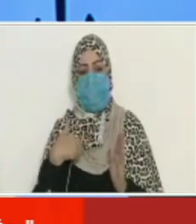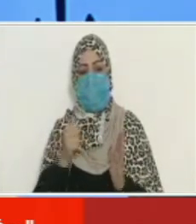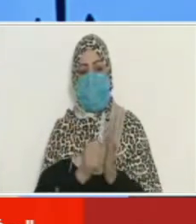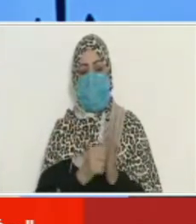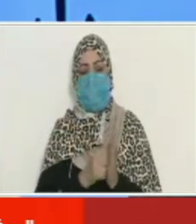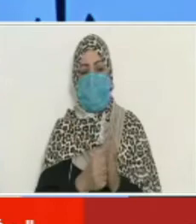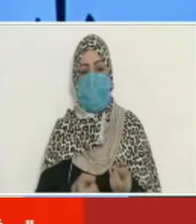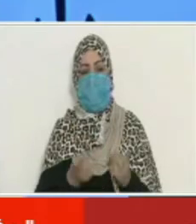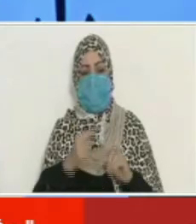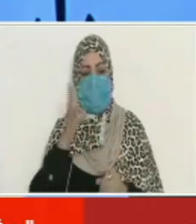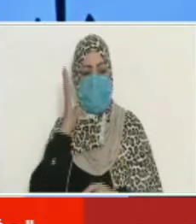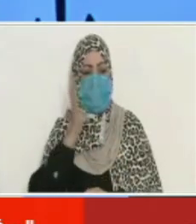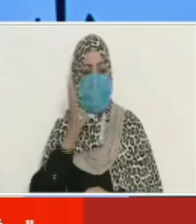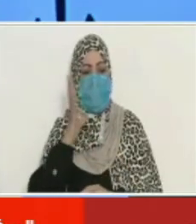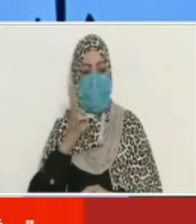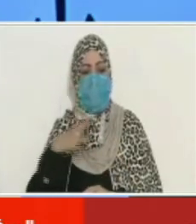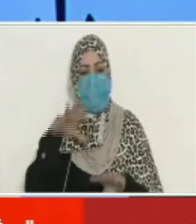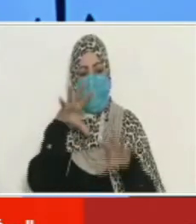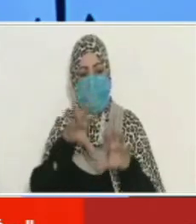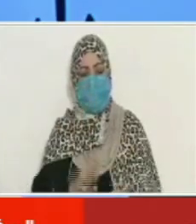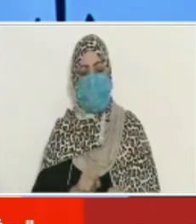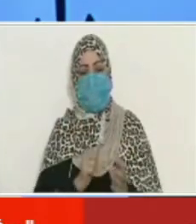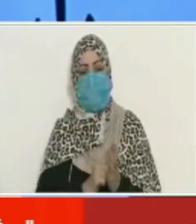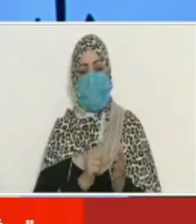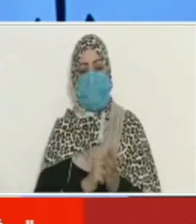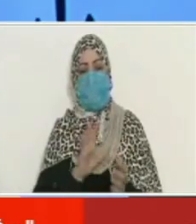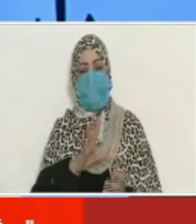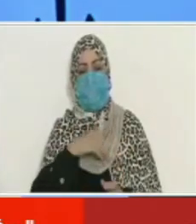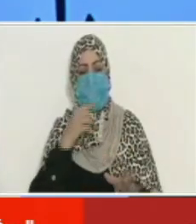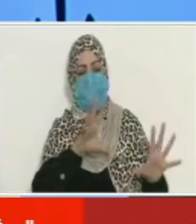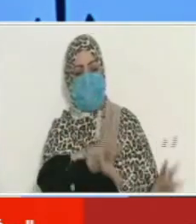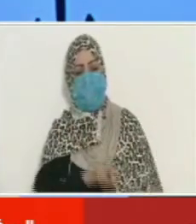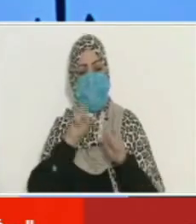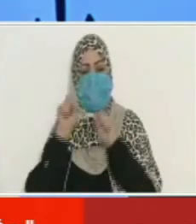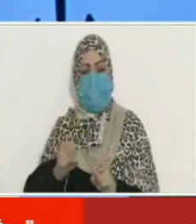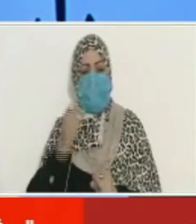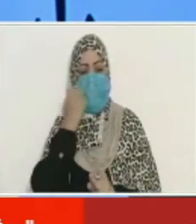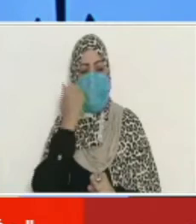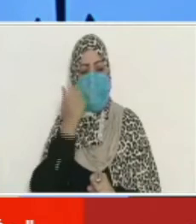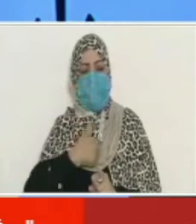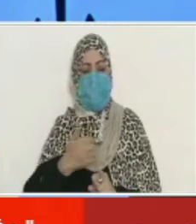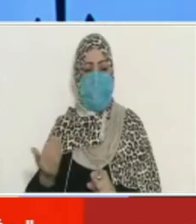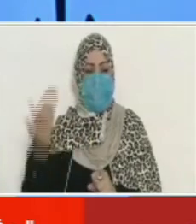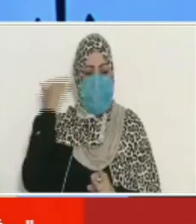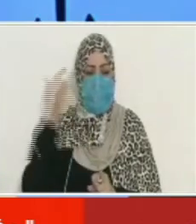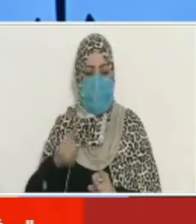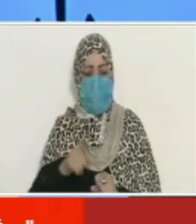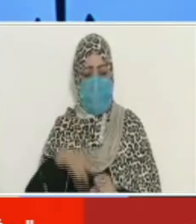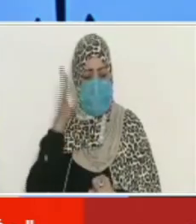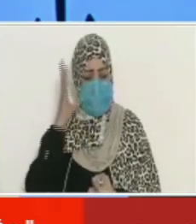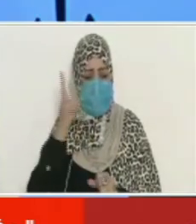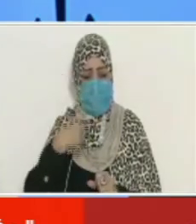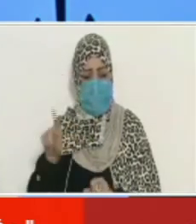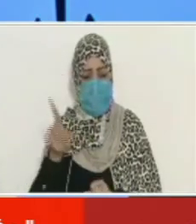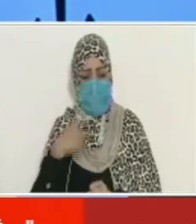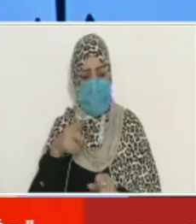يزوز يا شيخ. لما سأله الشيخ من بداخله قال نحول الموضوع هذا للجهات المختصه. نعم واضح